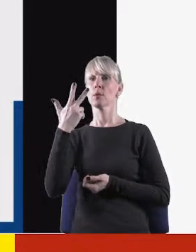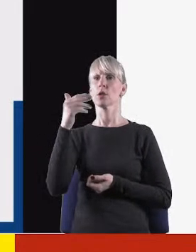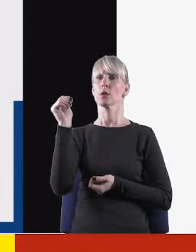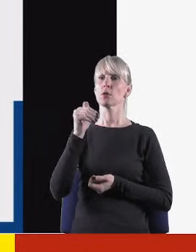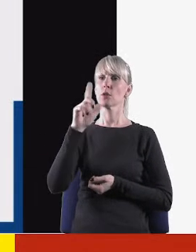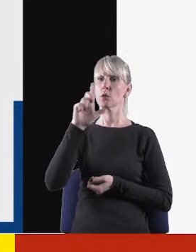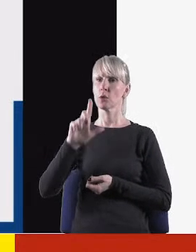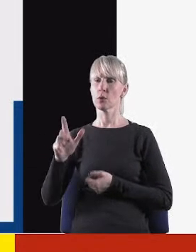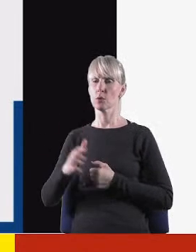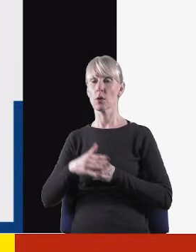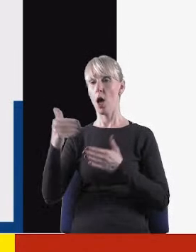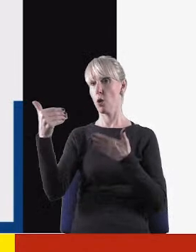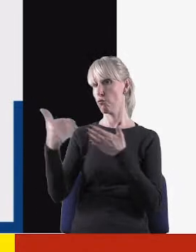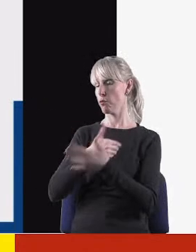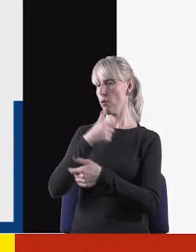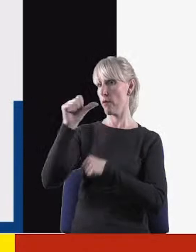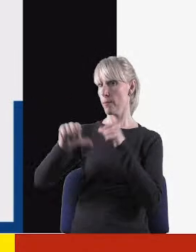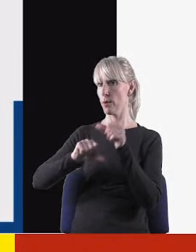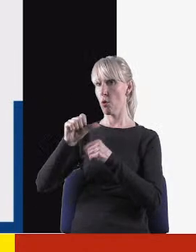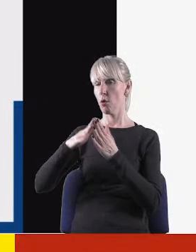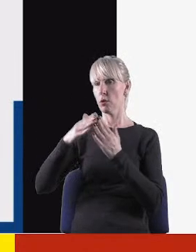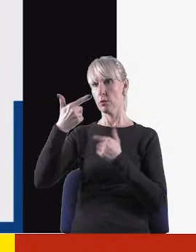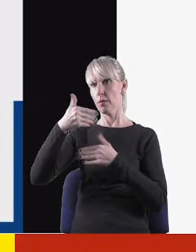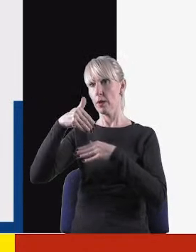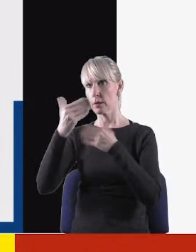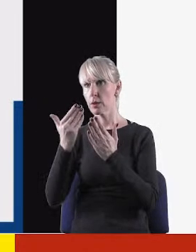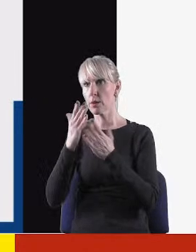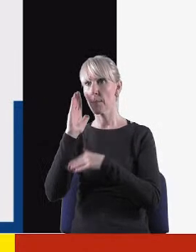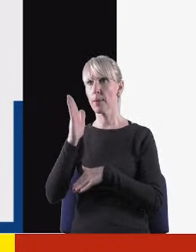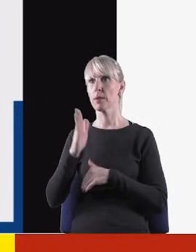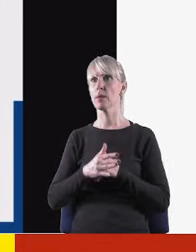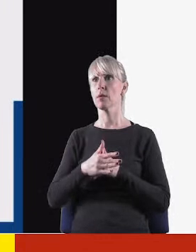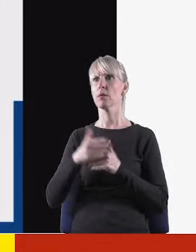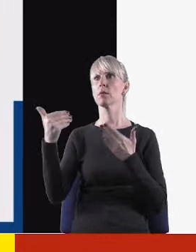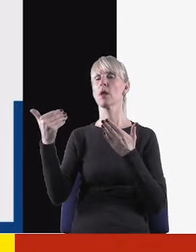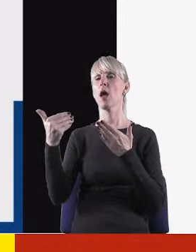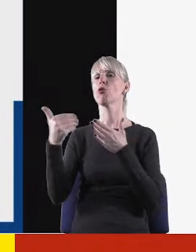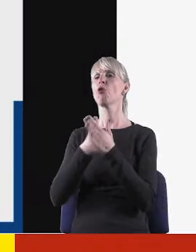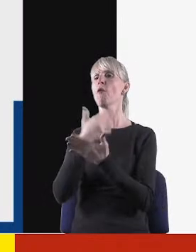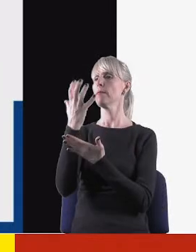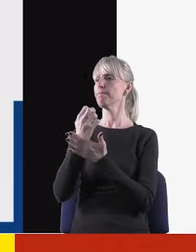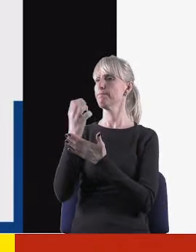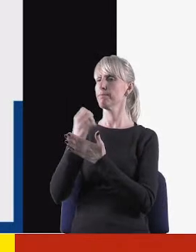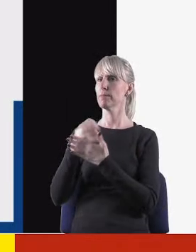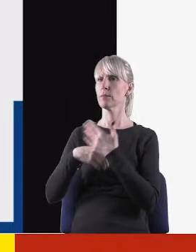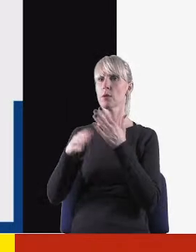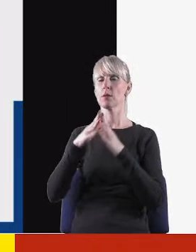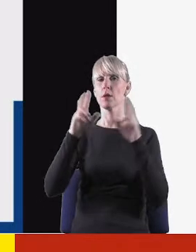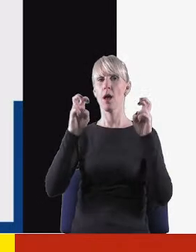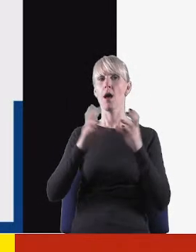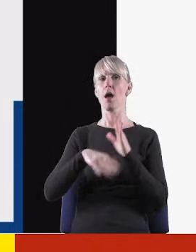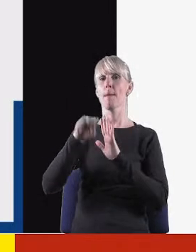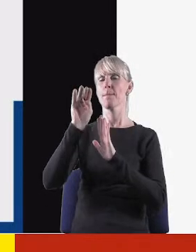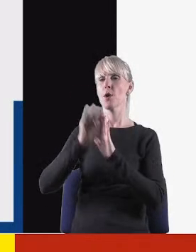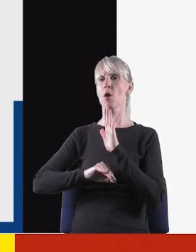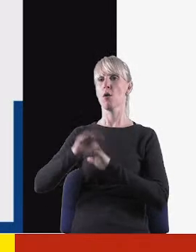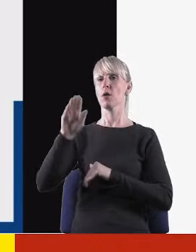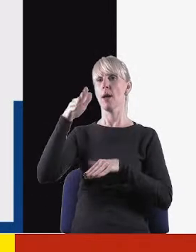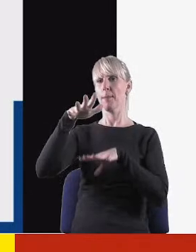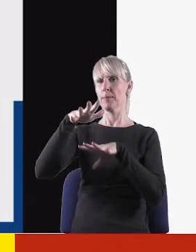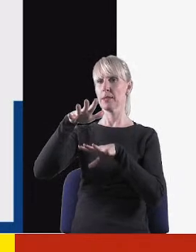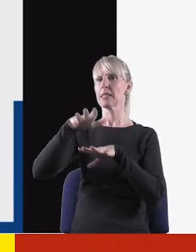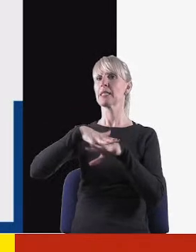w nowym roku, już dokładnie za dwa dni rozpocznie się nowy nabór na Ligę Zawodowców i tutaj też liczymy